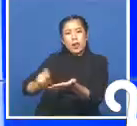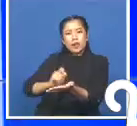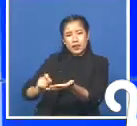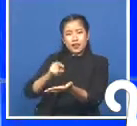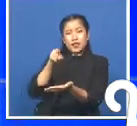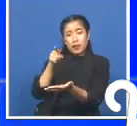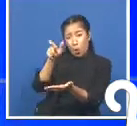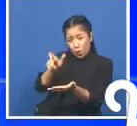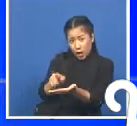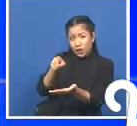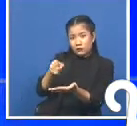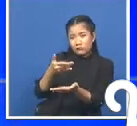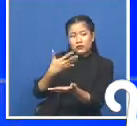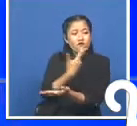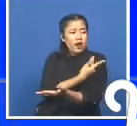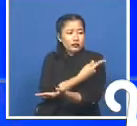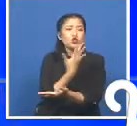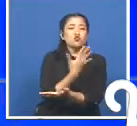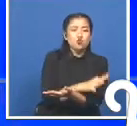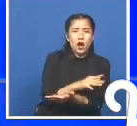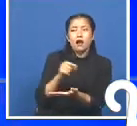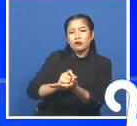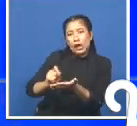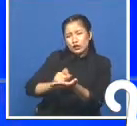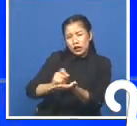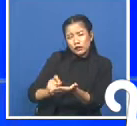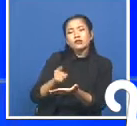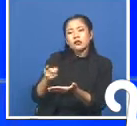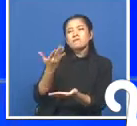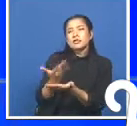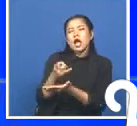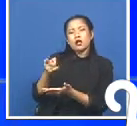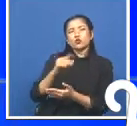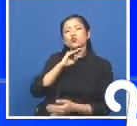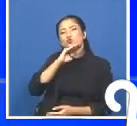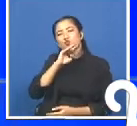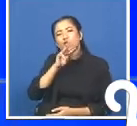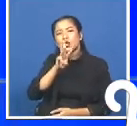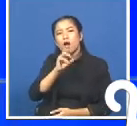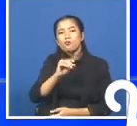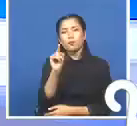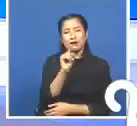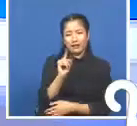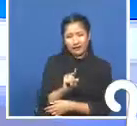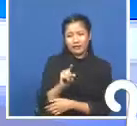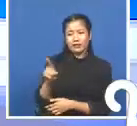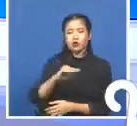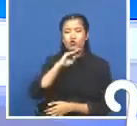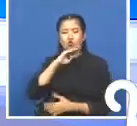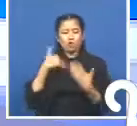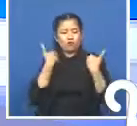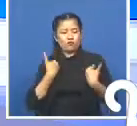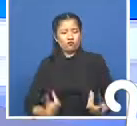yang bersangkutan sudah menerima vaksin. Kemudian Anda juga akan diminta untuk menunggu 30 menit untuk melihat reaksi tubuh Anda terhadap